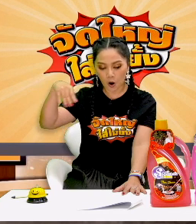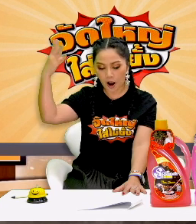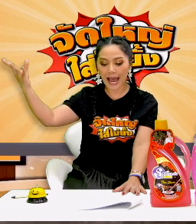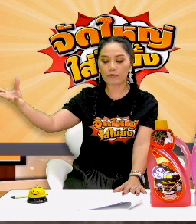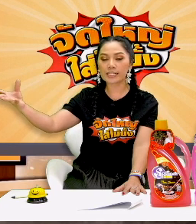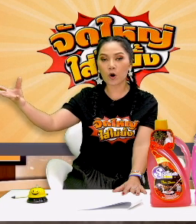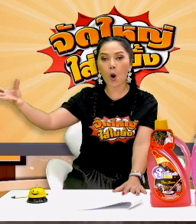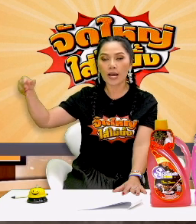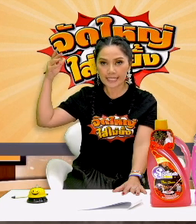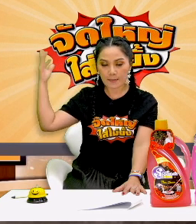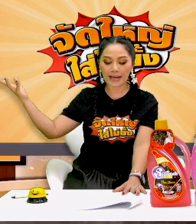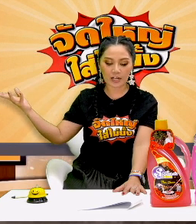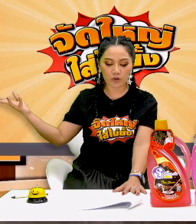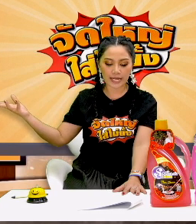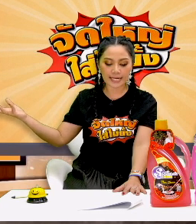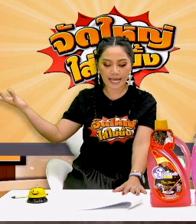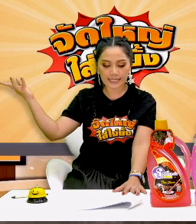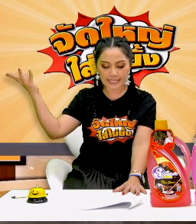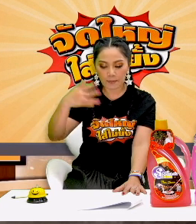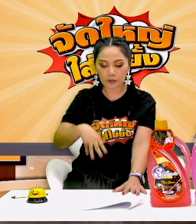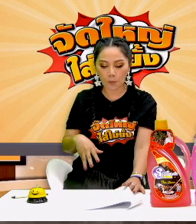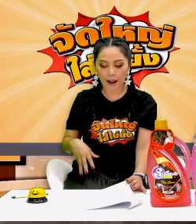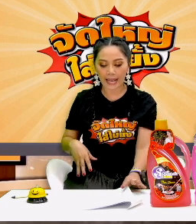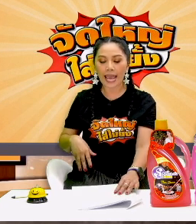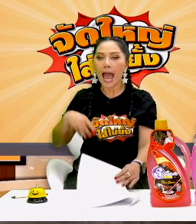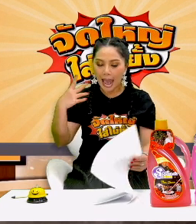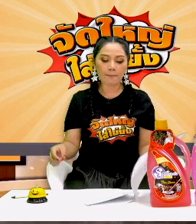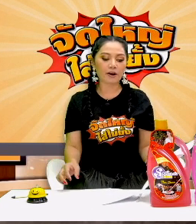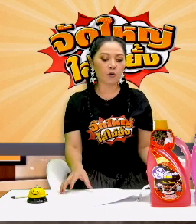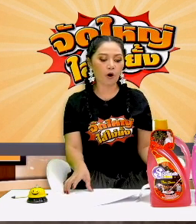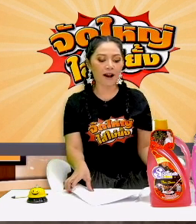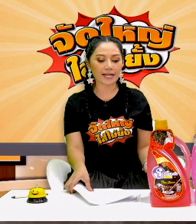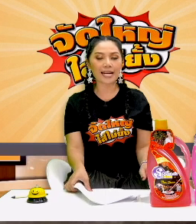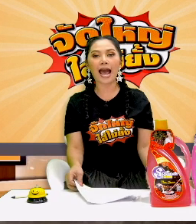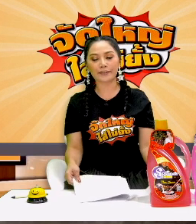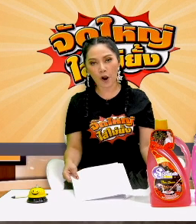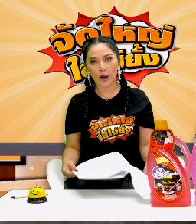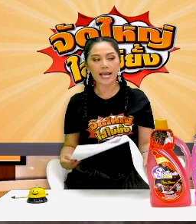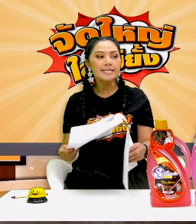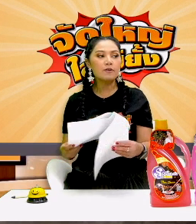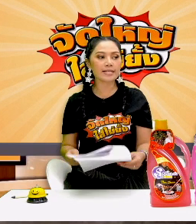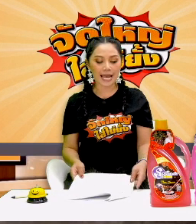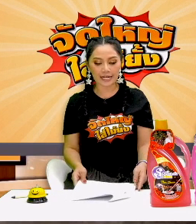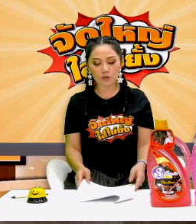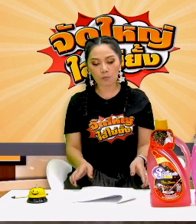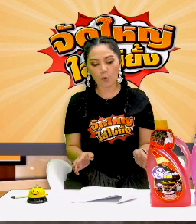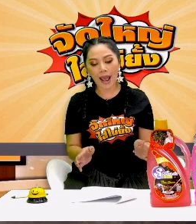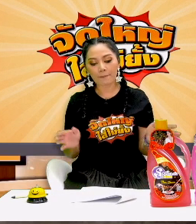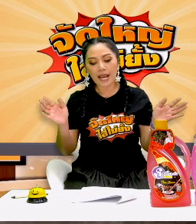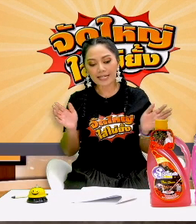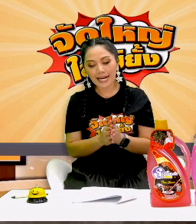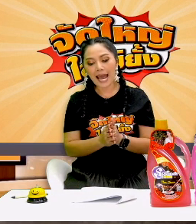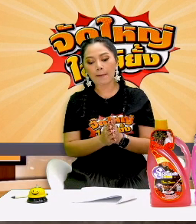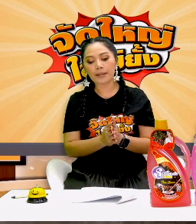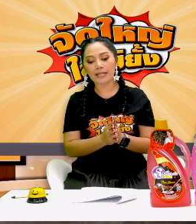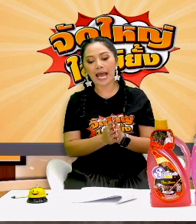ก้ของห้องอาหารเวอร์ติโก้ที่บันยันทรีที่ดีเจมะตูมไปอ่ะมาดูของฝั่งร้านอาหารก่อนเจ้าที่สาธารณสุขบอกว่า